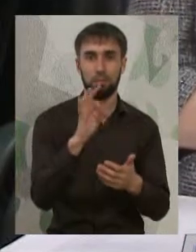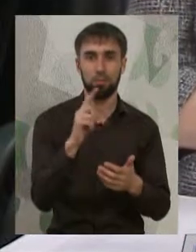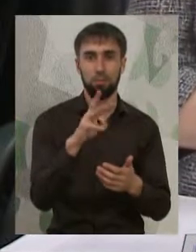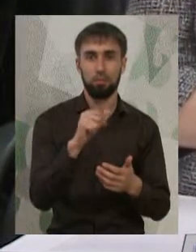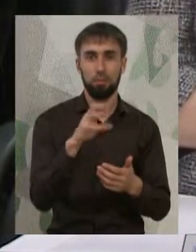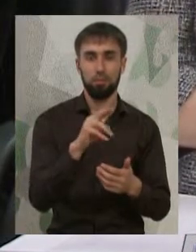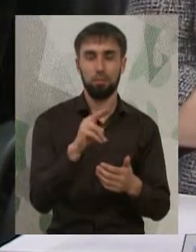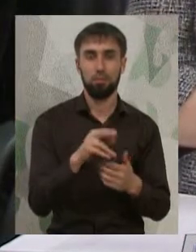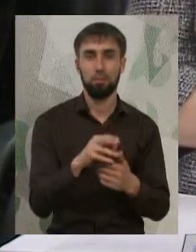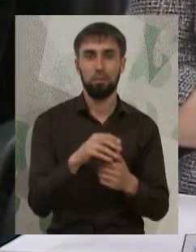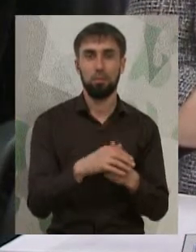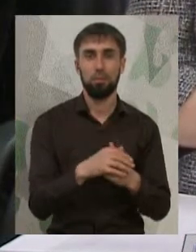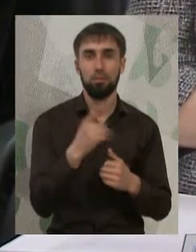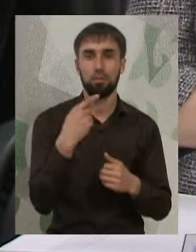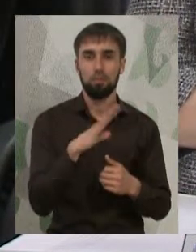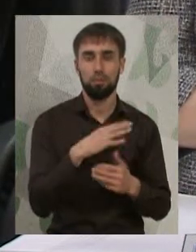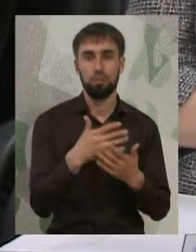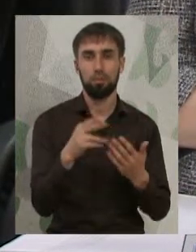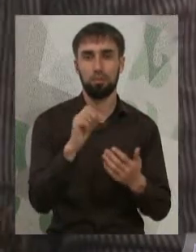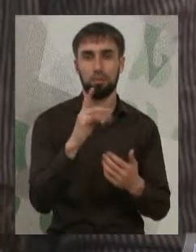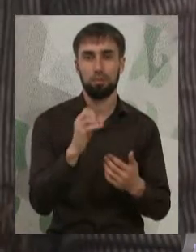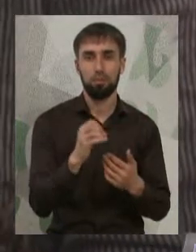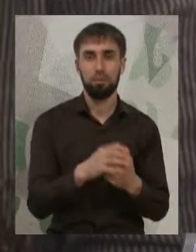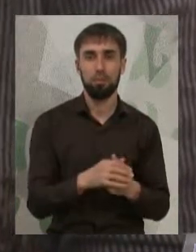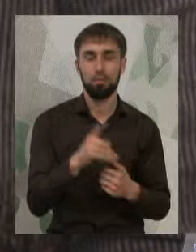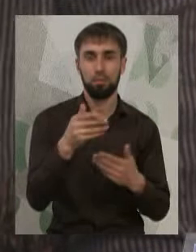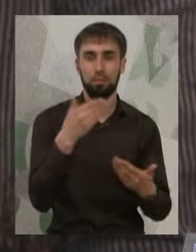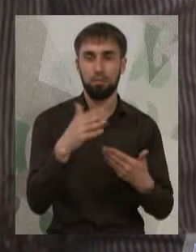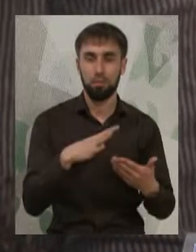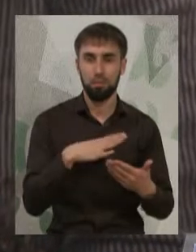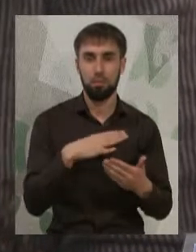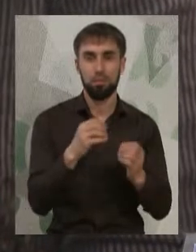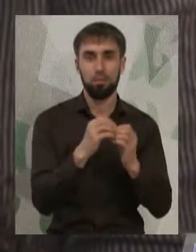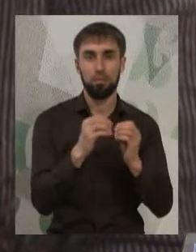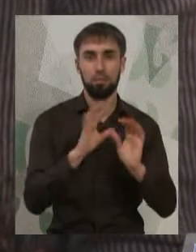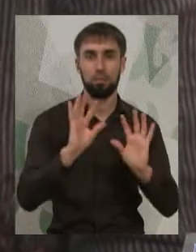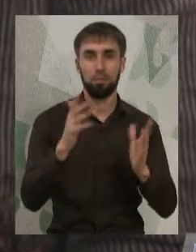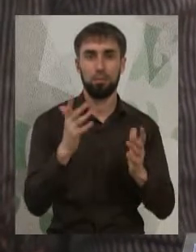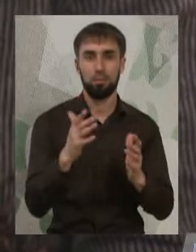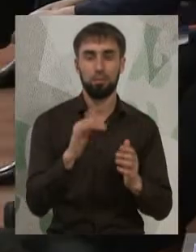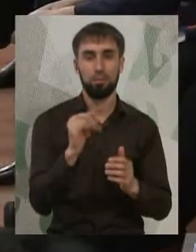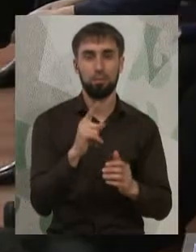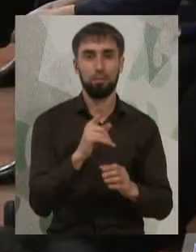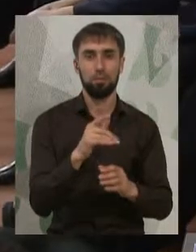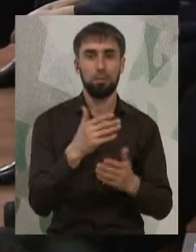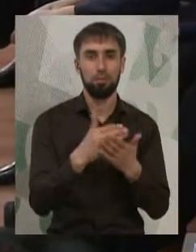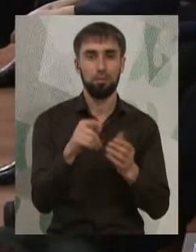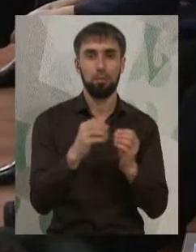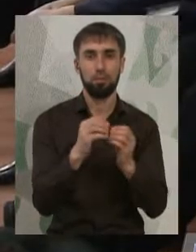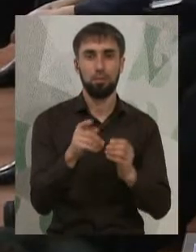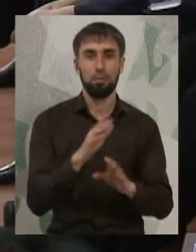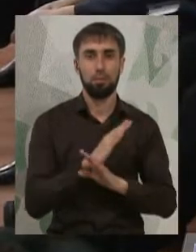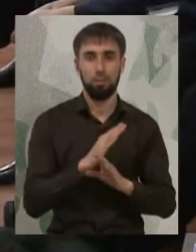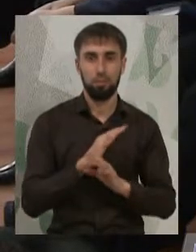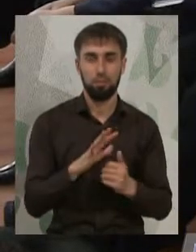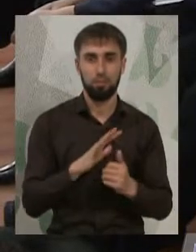Нальгиева, характеризуется следующими данными. Расследовано 10 несчастных случаев, один из которых со смертельным исходом. По сравнению с